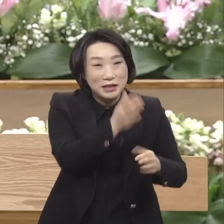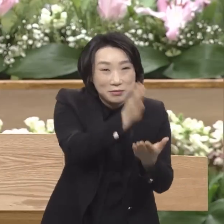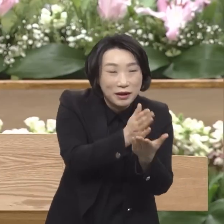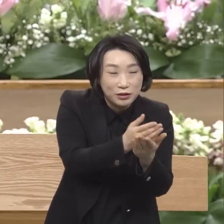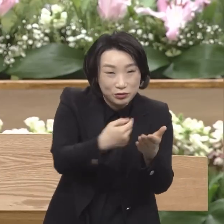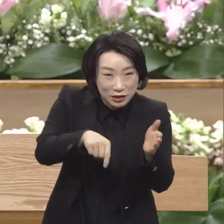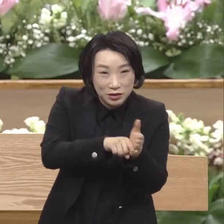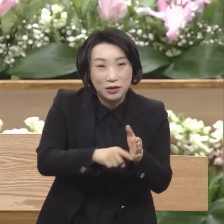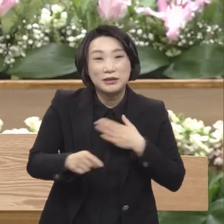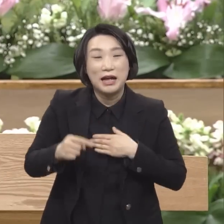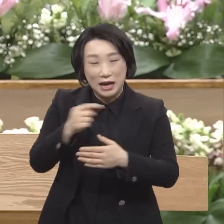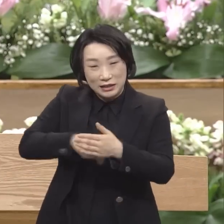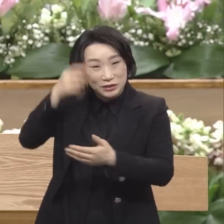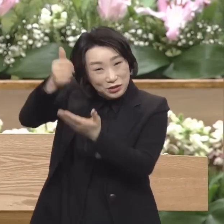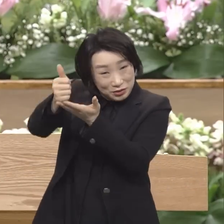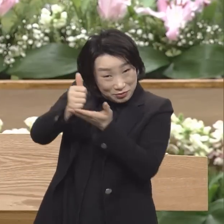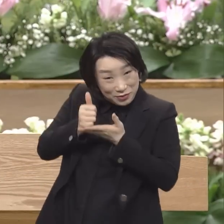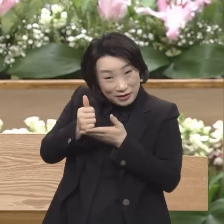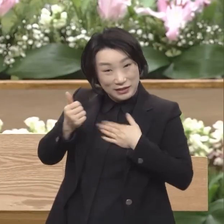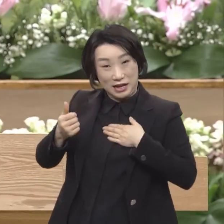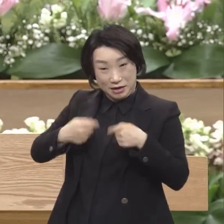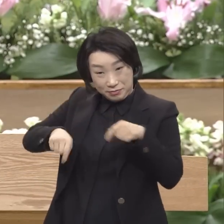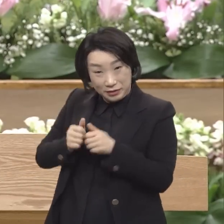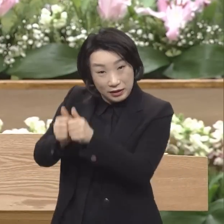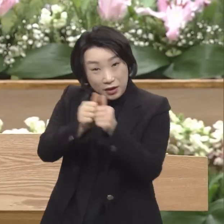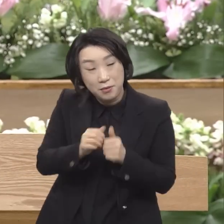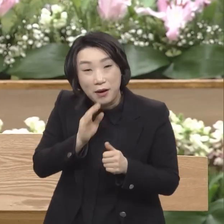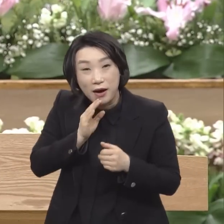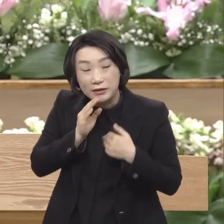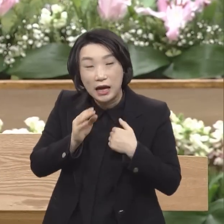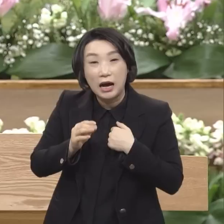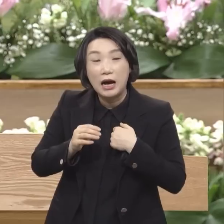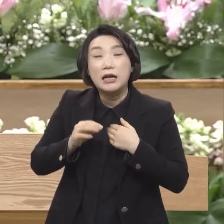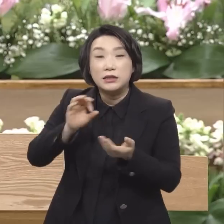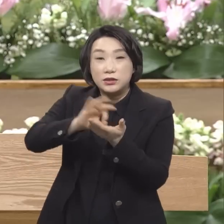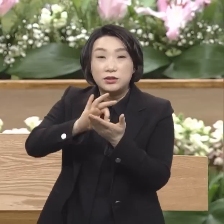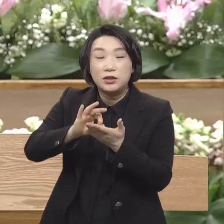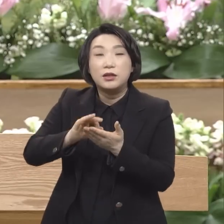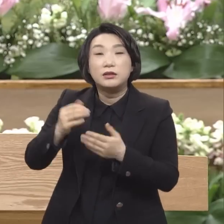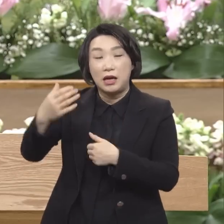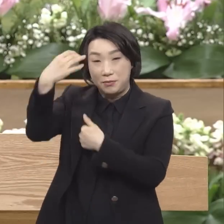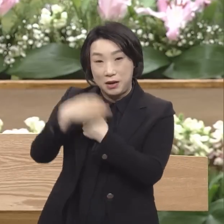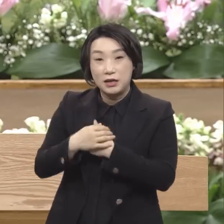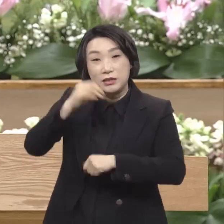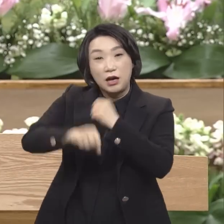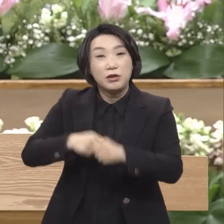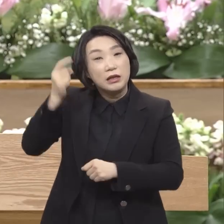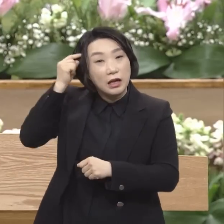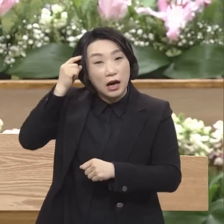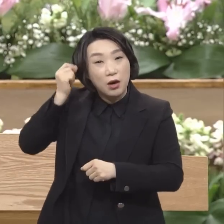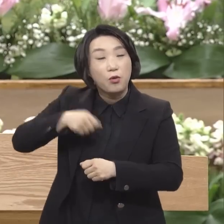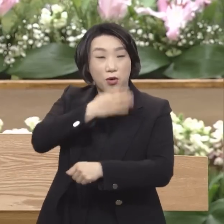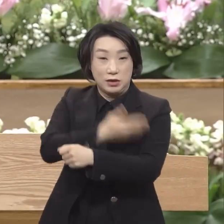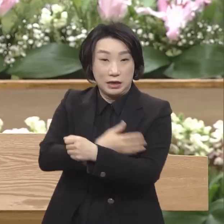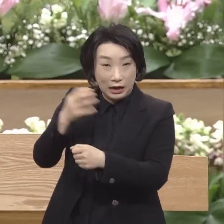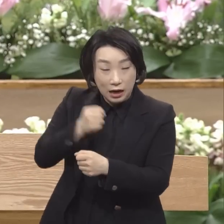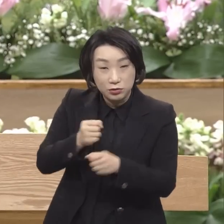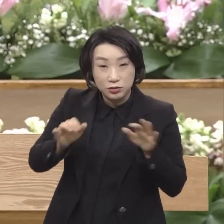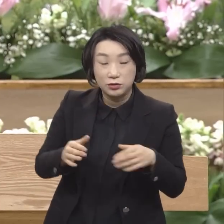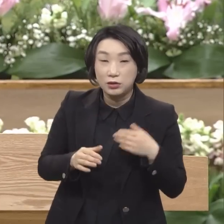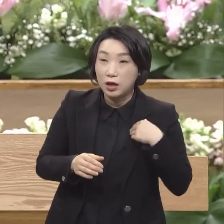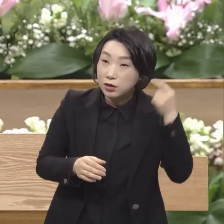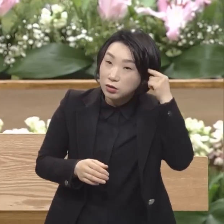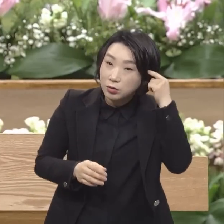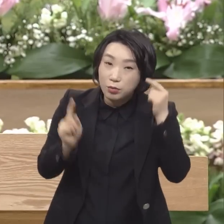위해서 내 안에 들어있는데, 내게 주는 자유의지의 권리를 가지고 이 의지가 끝없이 성령을